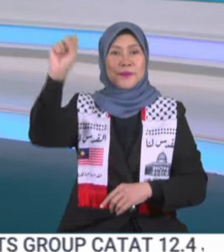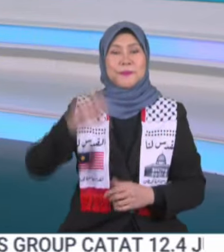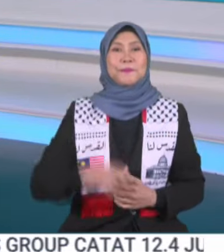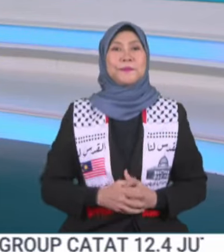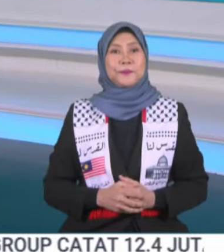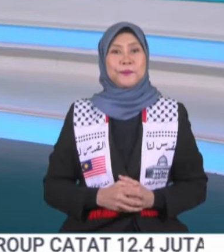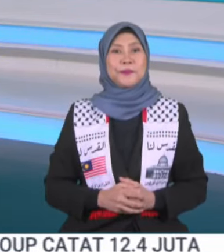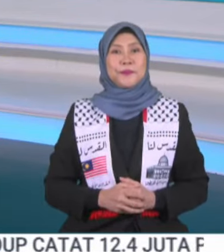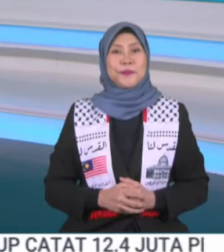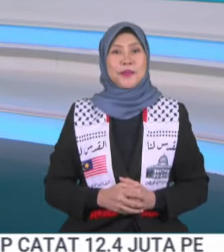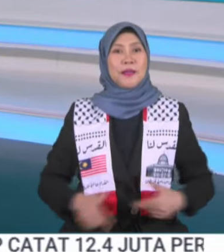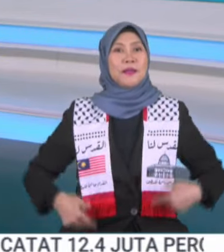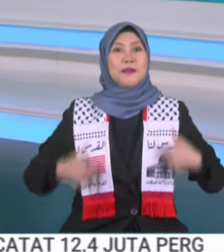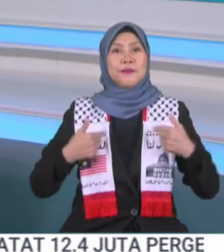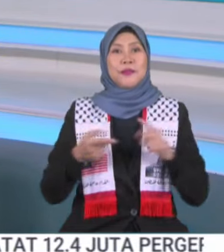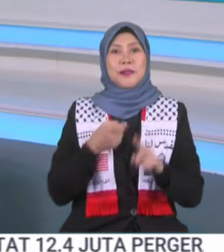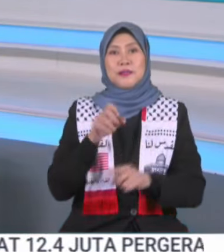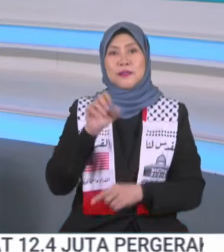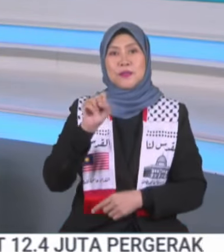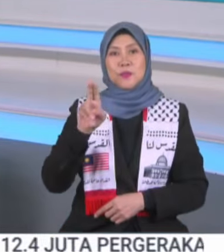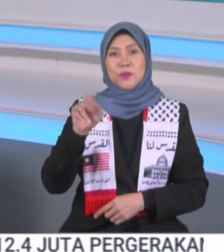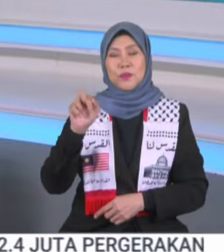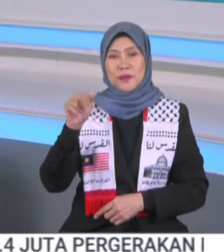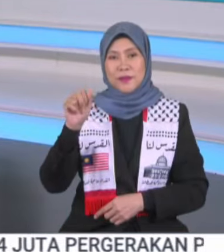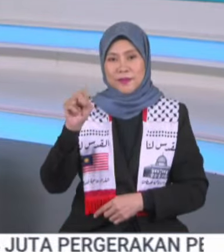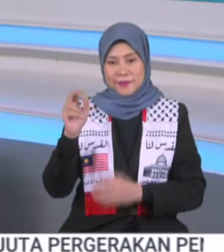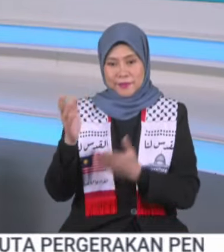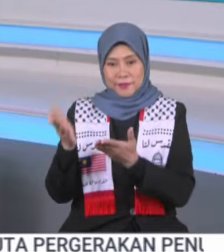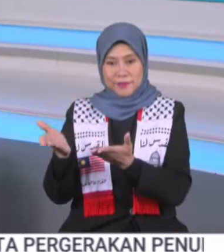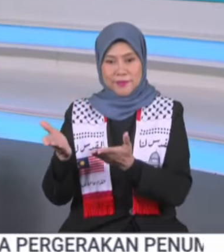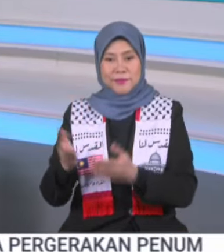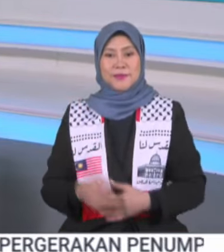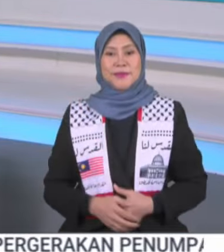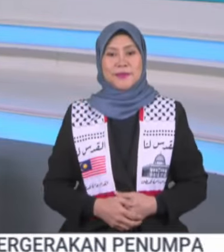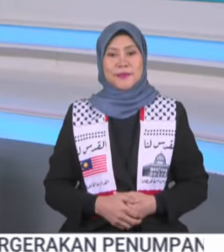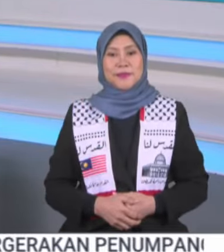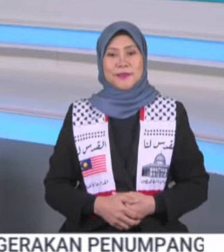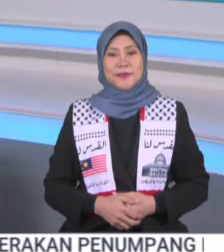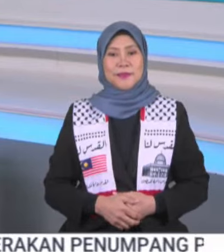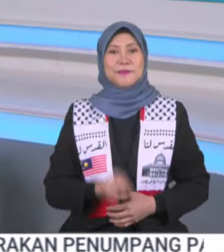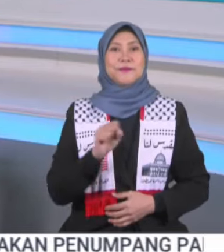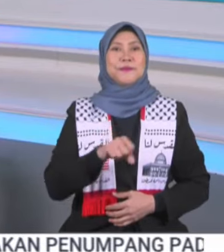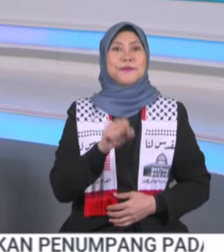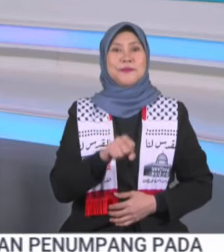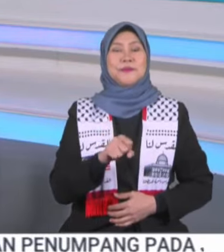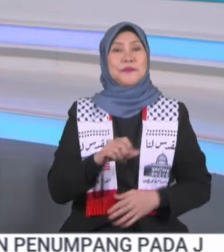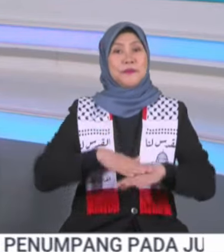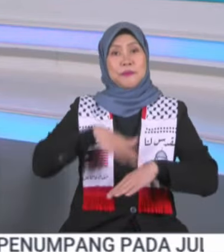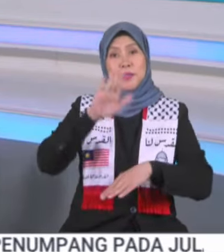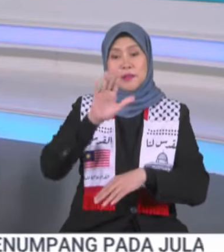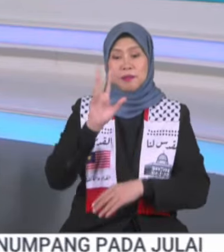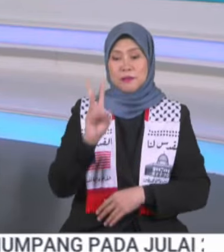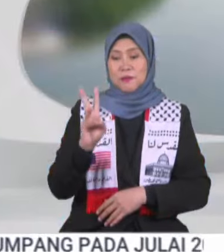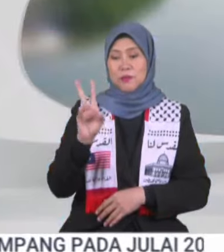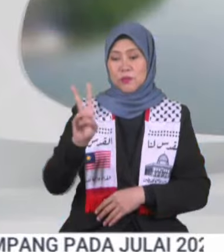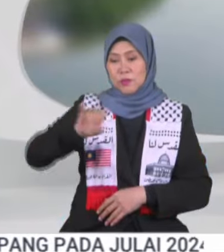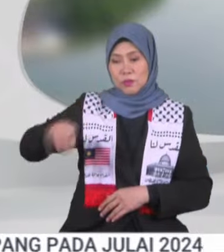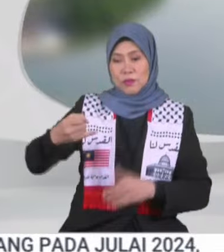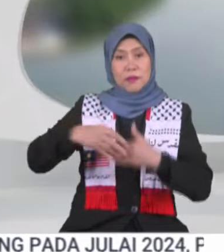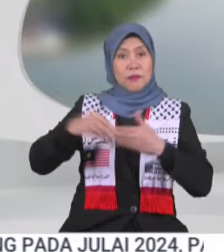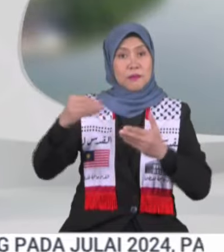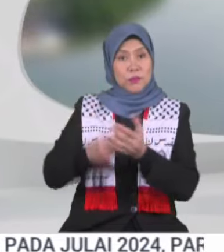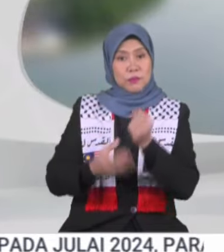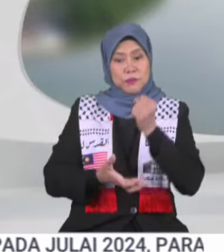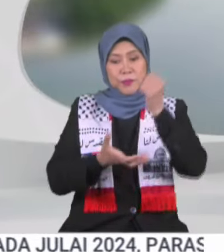Bayu langsung bersama suaran Shah teruskan suaran ya Zahira lebih R7 juta